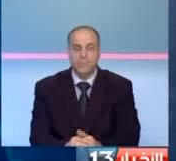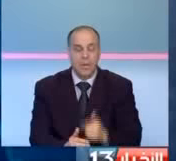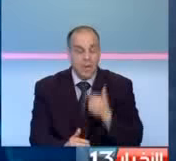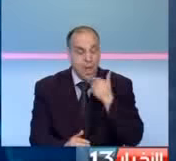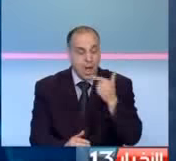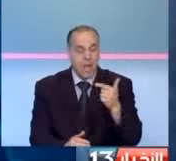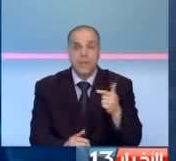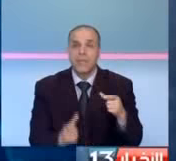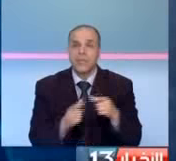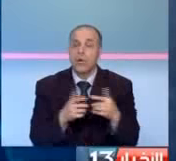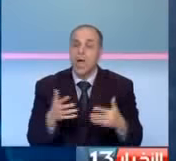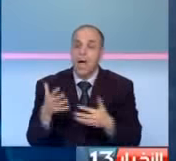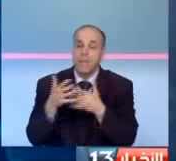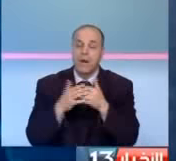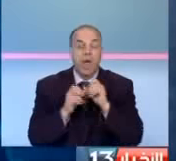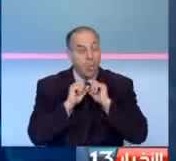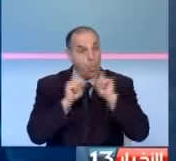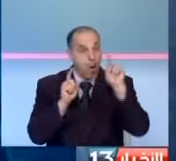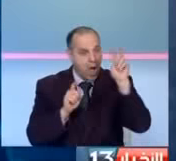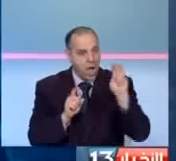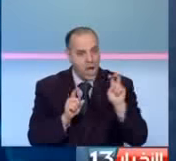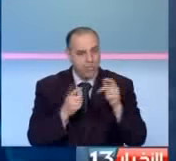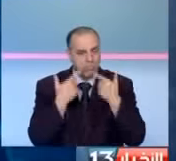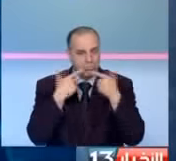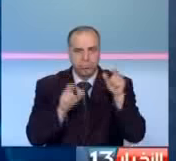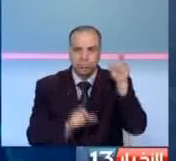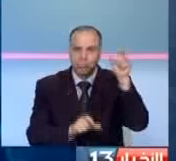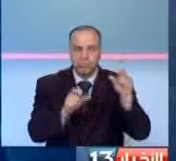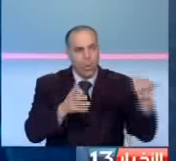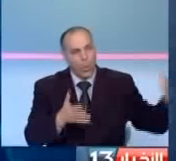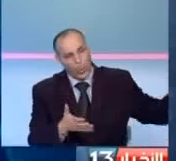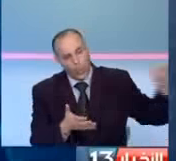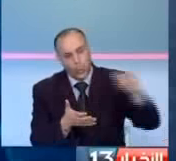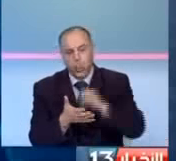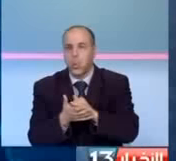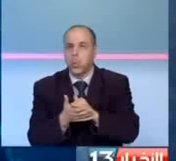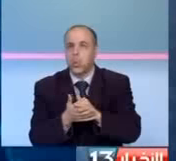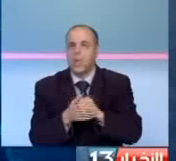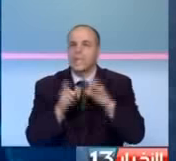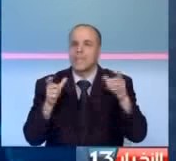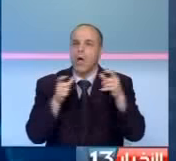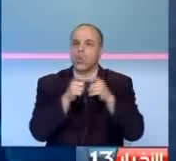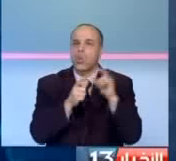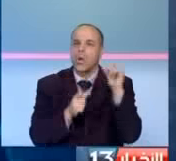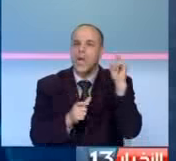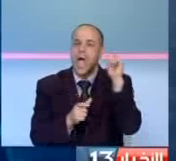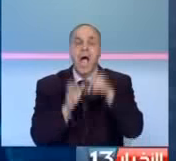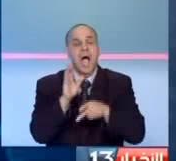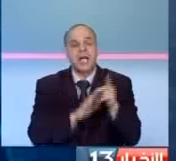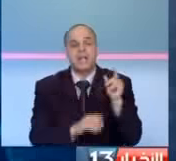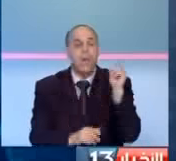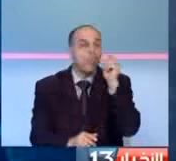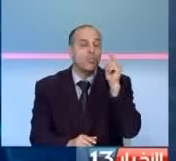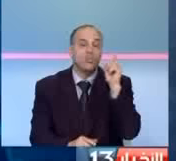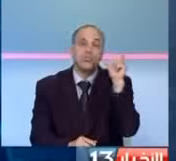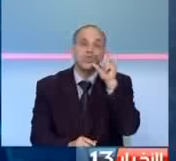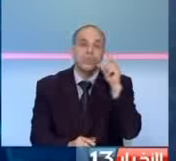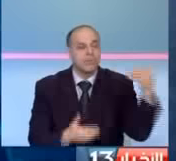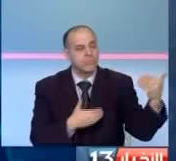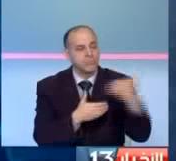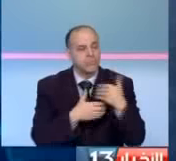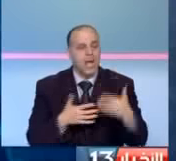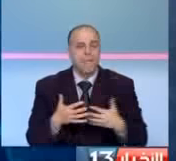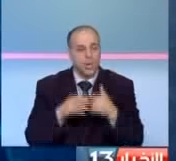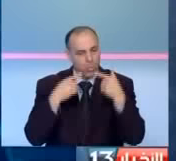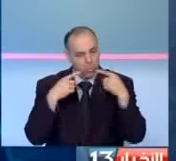أعطت السلطات الأمريكية الضوء الأخضر بالسماح للمسافرين من 7 دول ذات أغلبية مسلمة بدخول